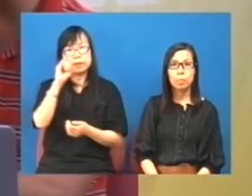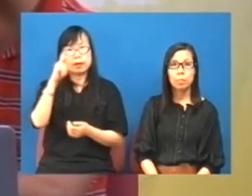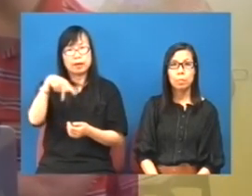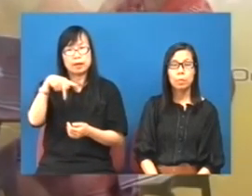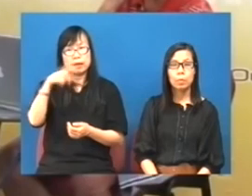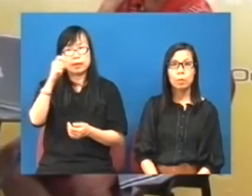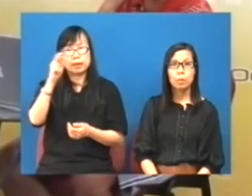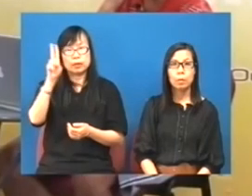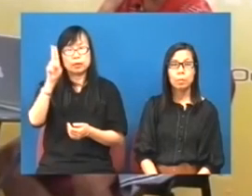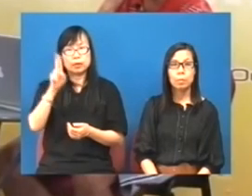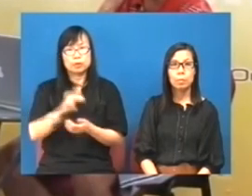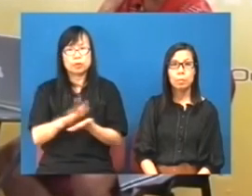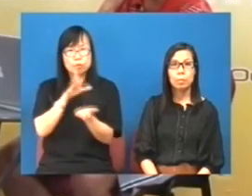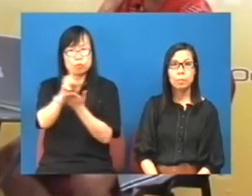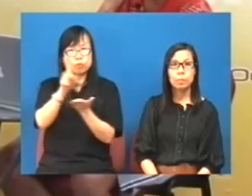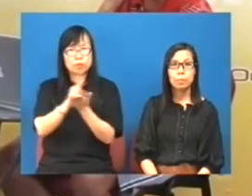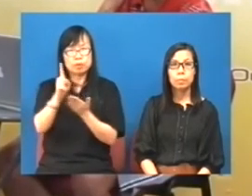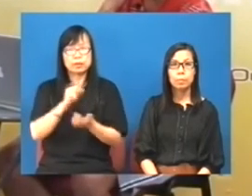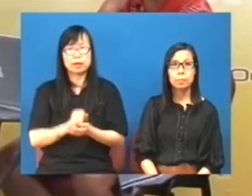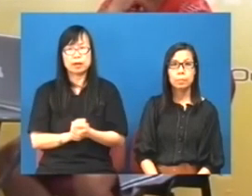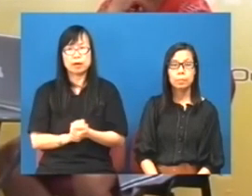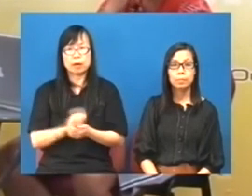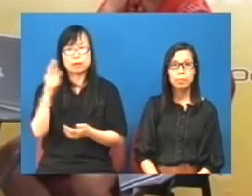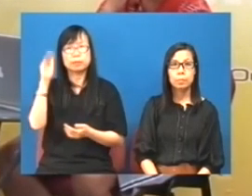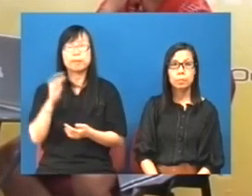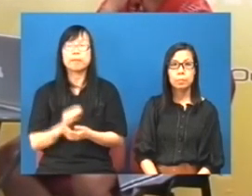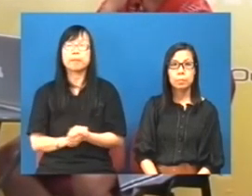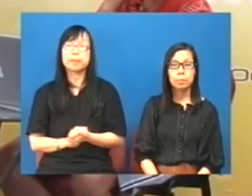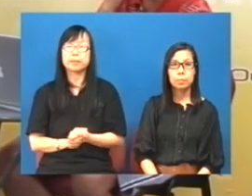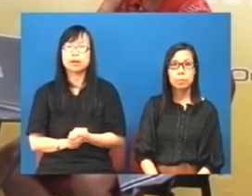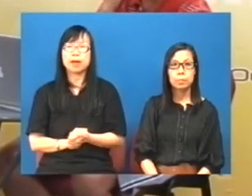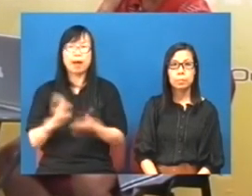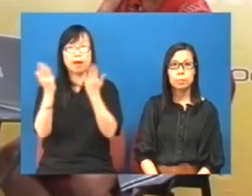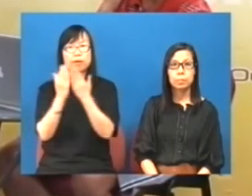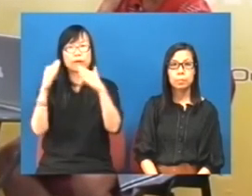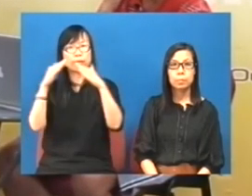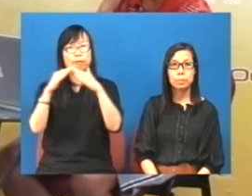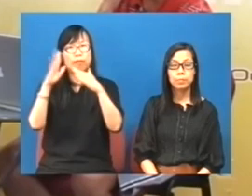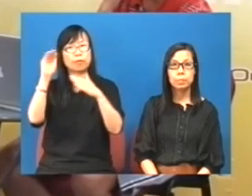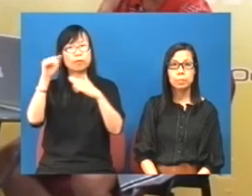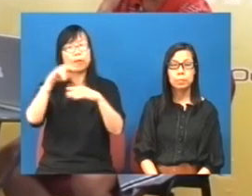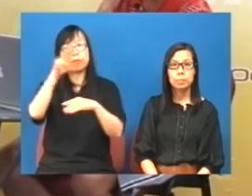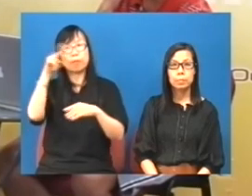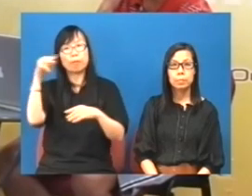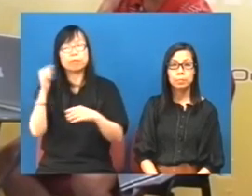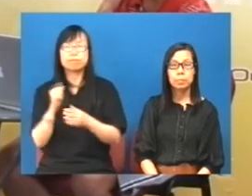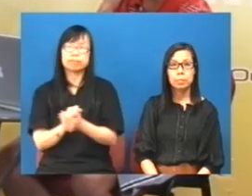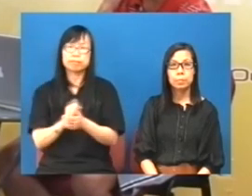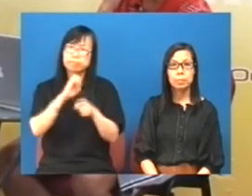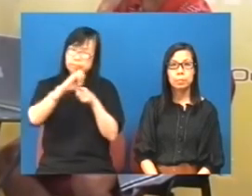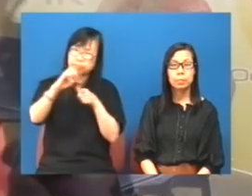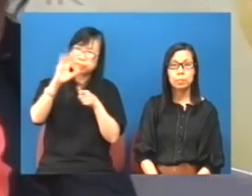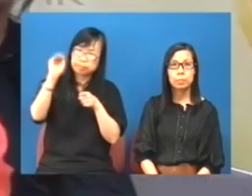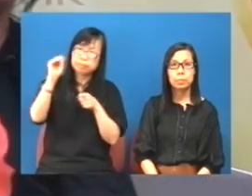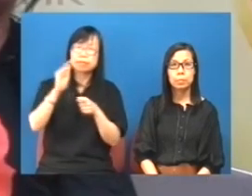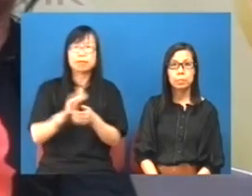吧Professional Teacher Union搞定了那間學校也都可以找到立即發電郵最後